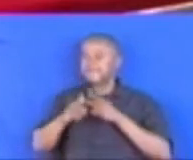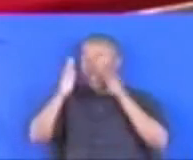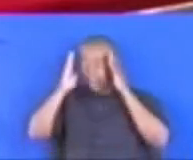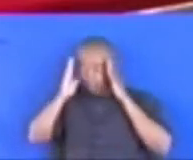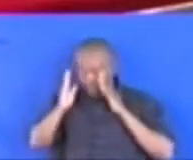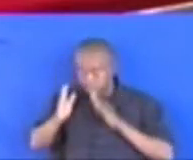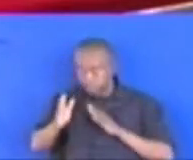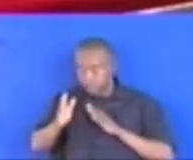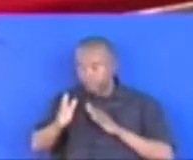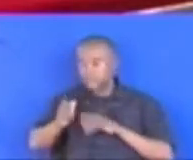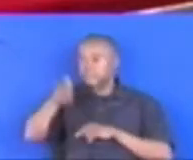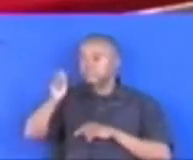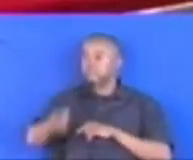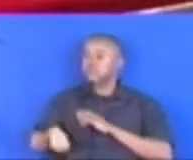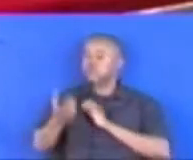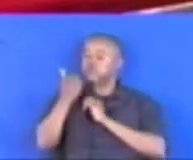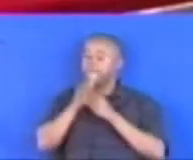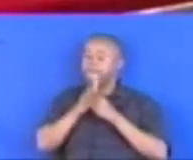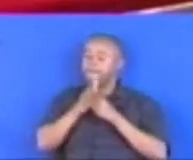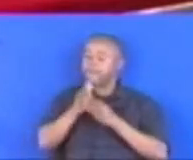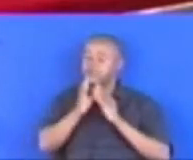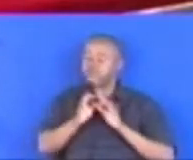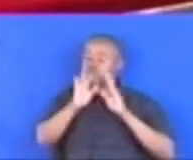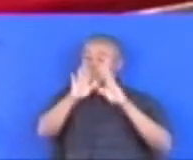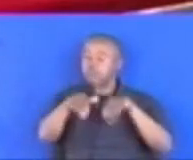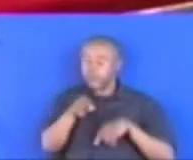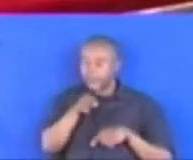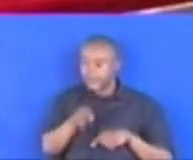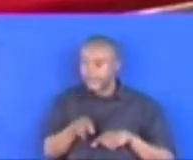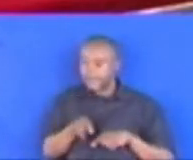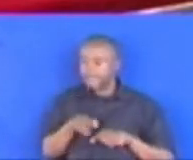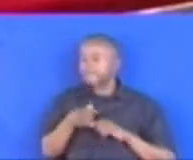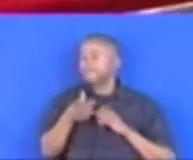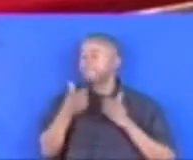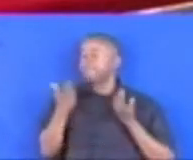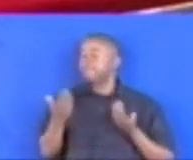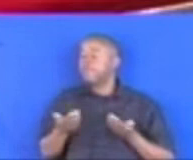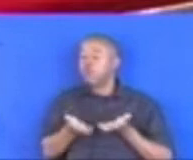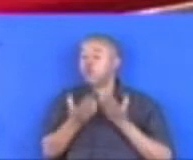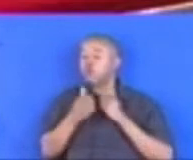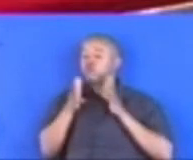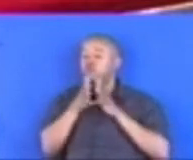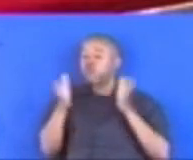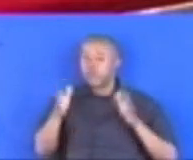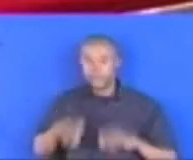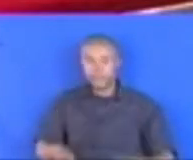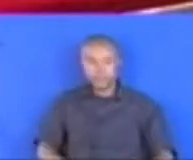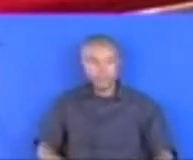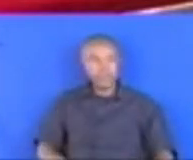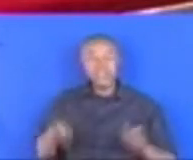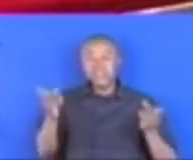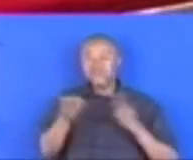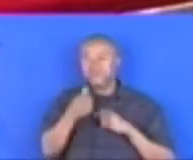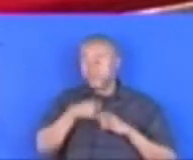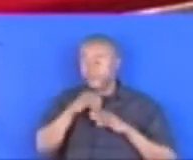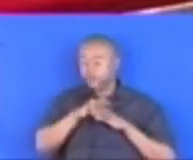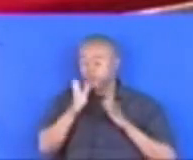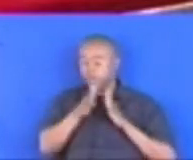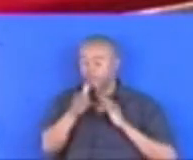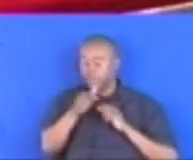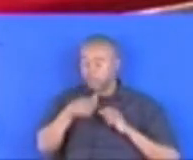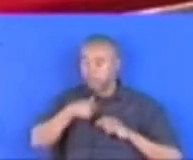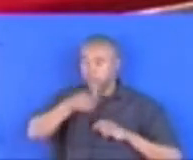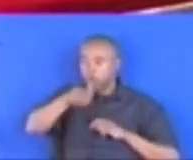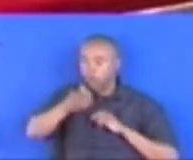Spika kwa kuendelea kuliongoza Bunge la Jamhuri ya Muungano wa Tanzania kwa ufanisi mkubwa. Vile vile nitumie fursa hii